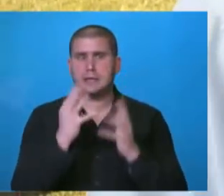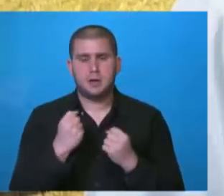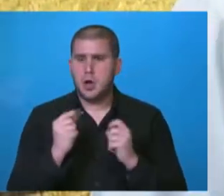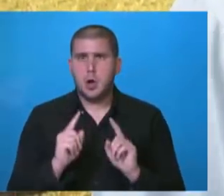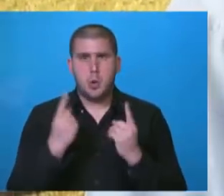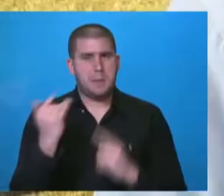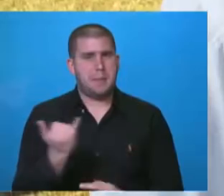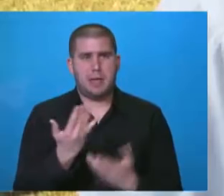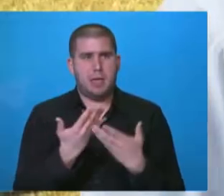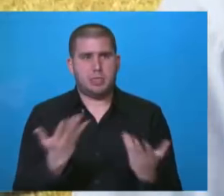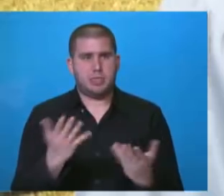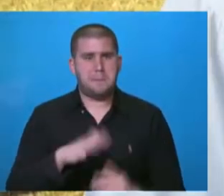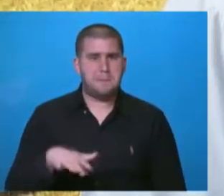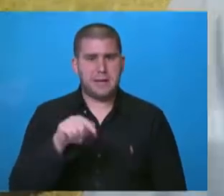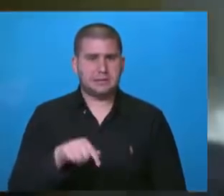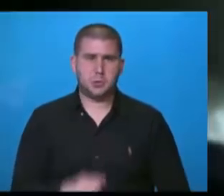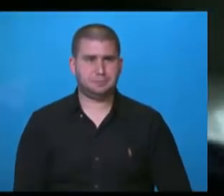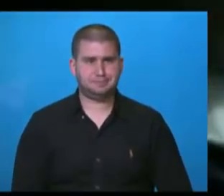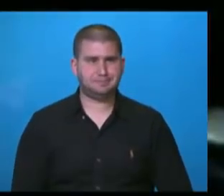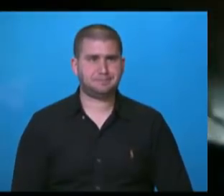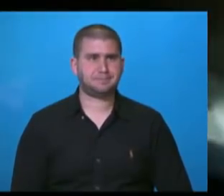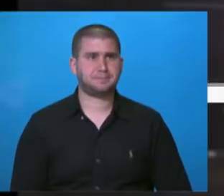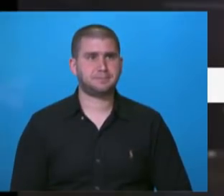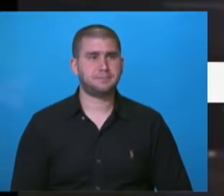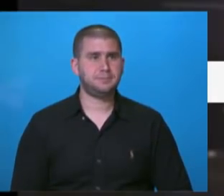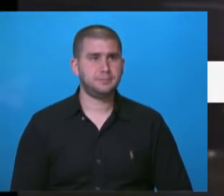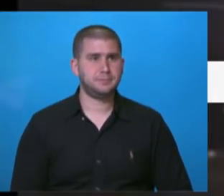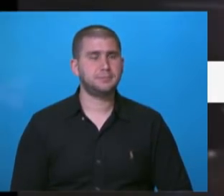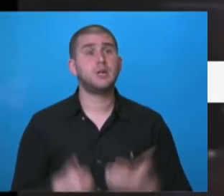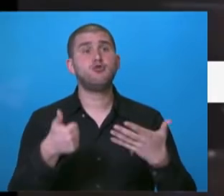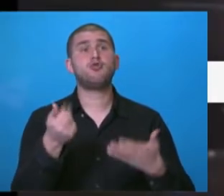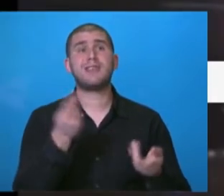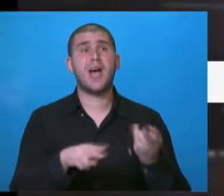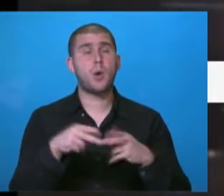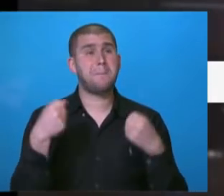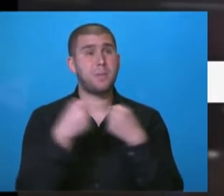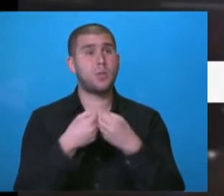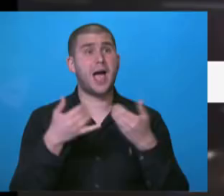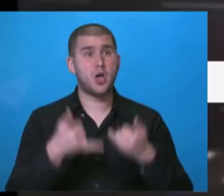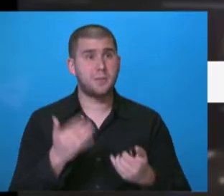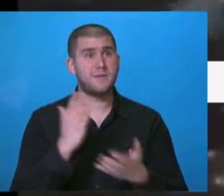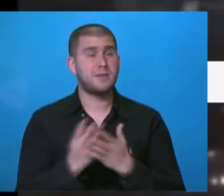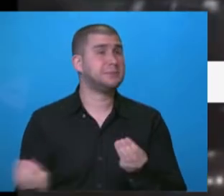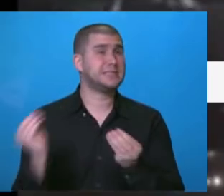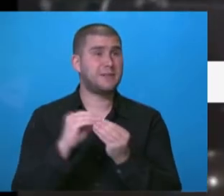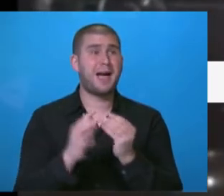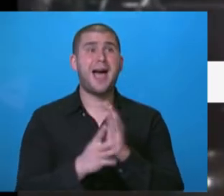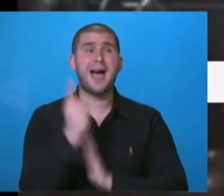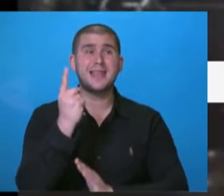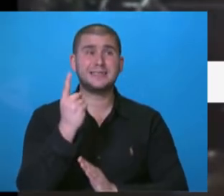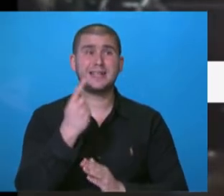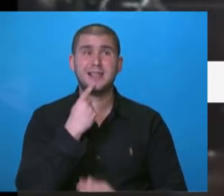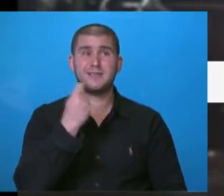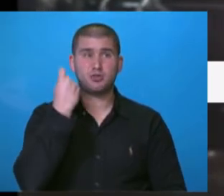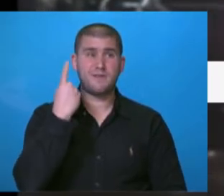בדרך כלל באזור הזה. ששת ההרוגים בתאונות היום מצטרפים ל-11 מהשבוע